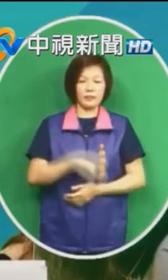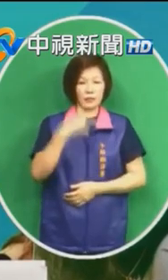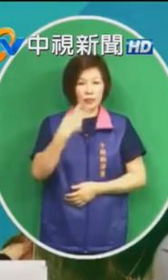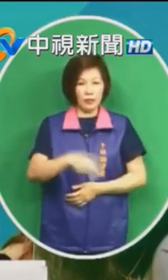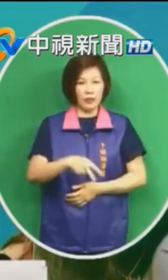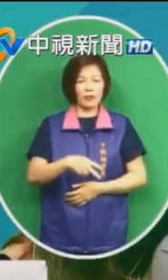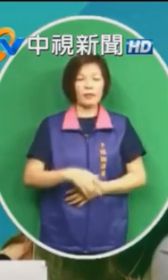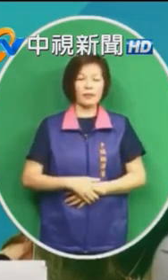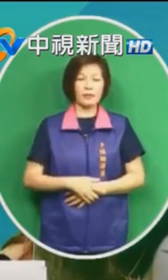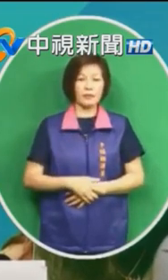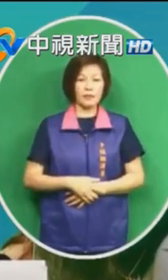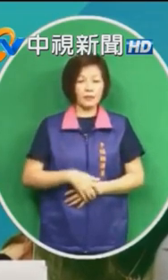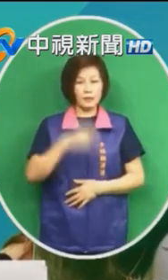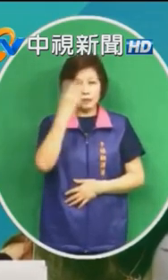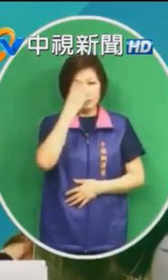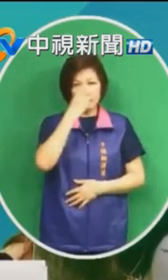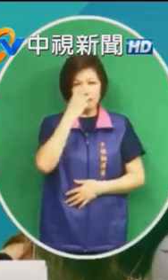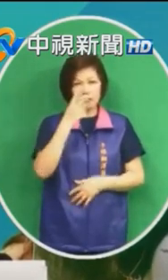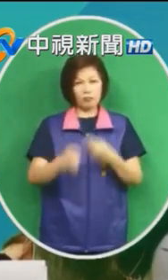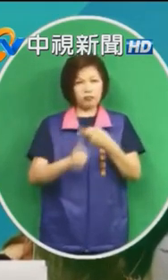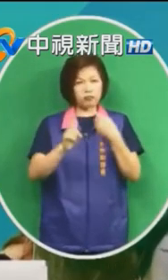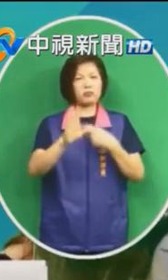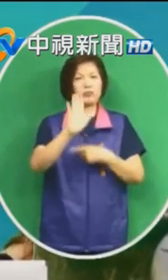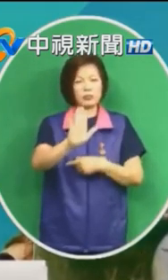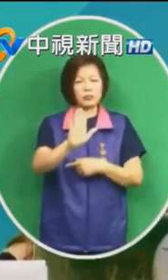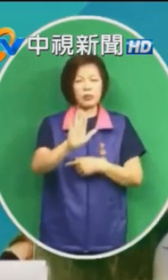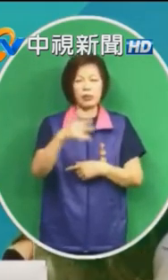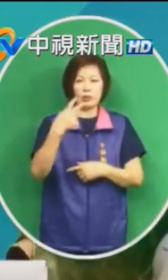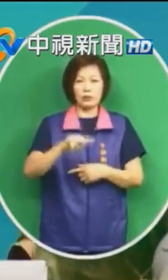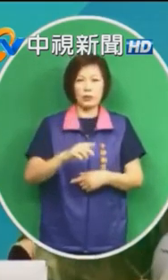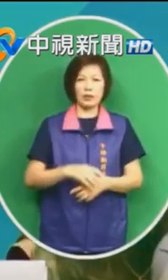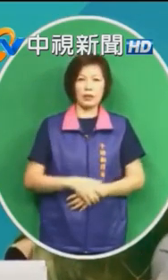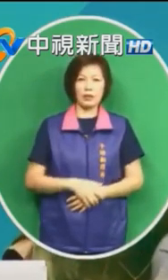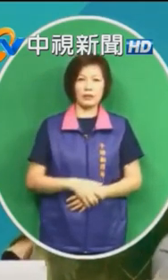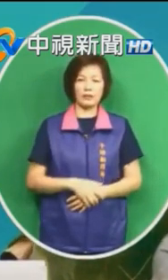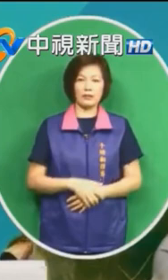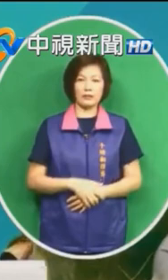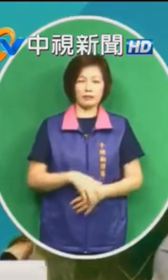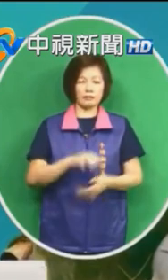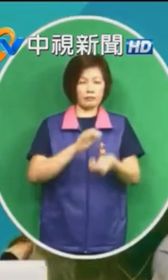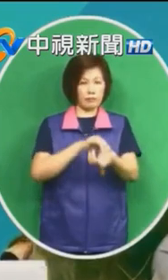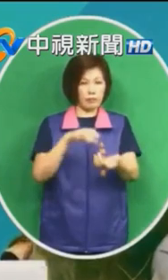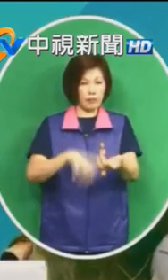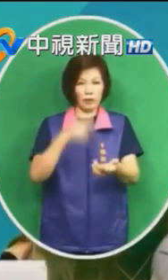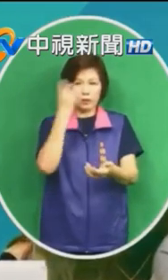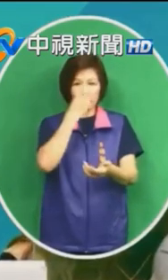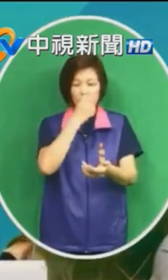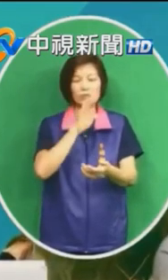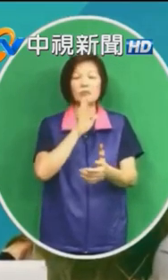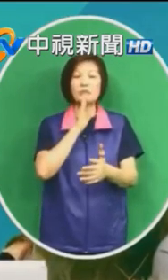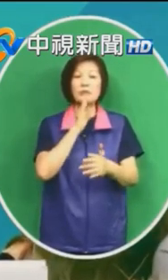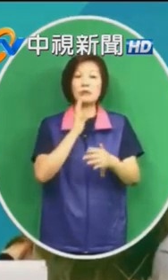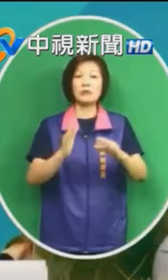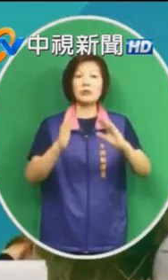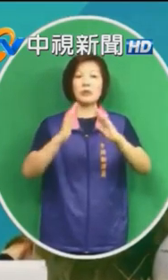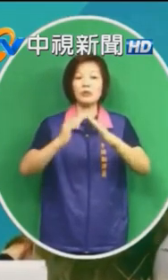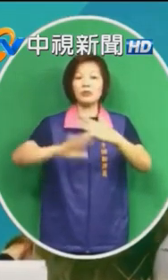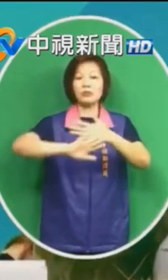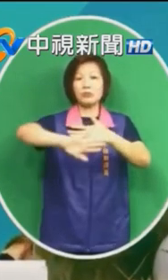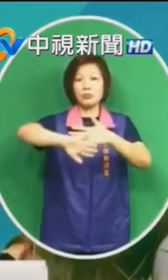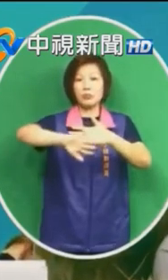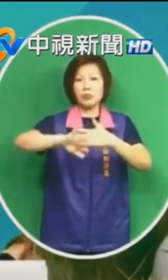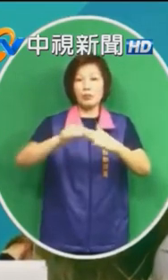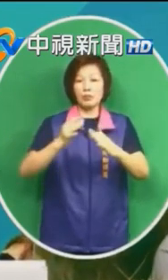才这个确诊。那尤其医院的这个裁剪呢是在户外而不是户